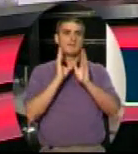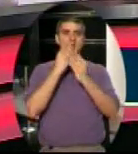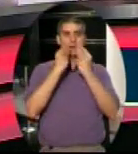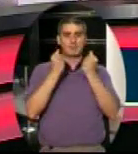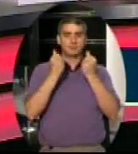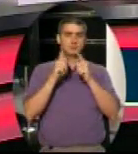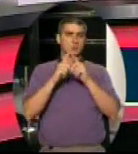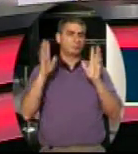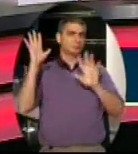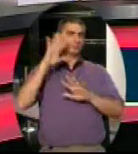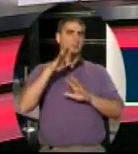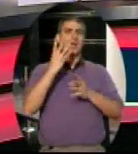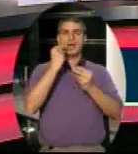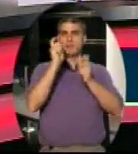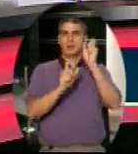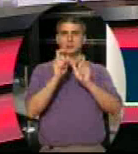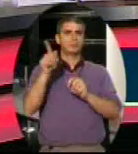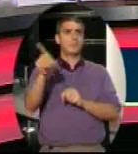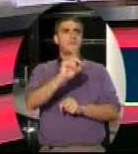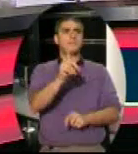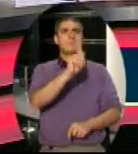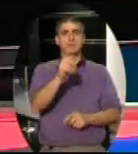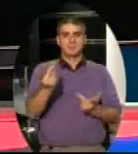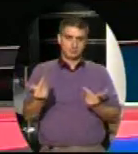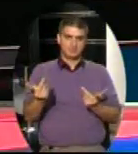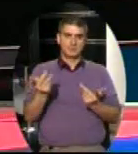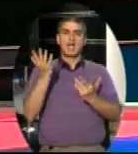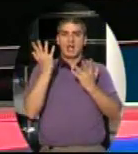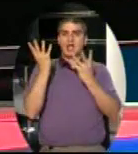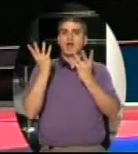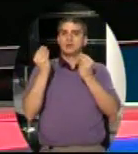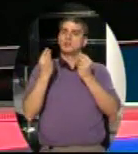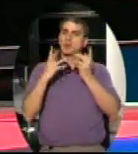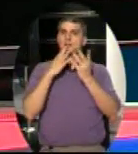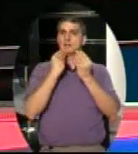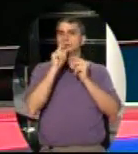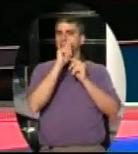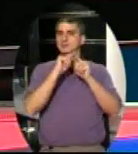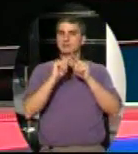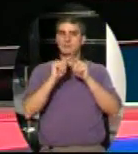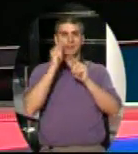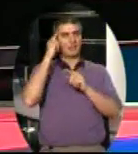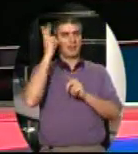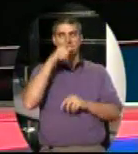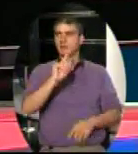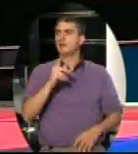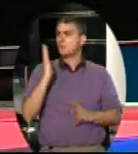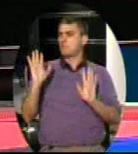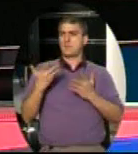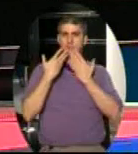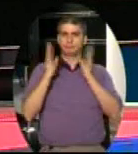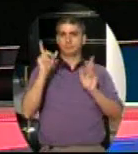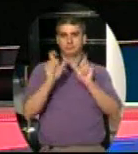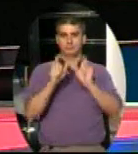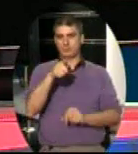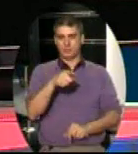פתאום מטילה צל כבד על הרבה מאוד אנשים. אז יחסית, היו שם יותר מדי רמזים כדי להבין... כן, אתה יודע, זה מהר מאוד נחשף את נכון. הדברים